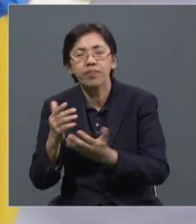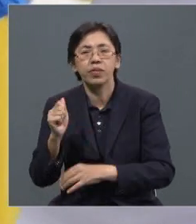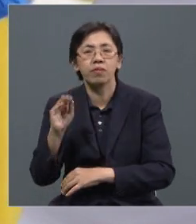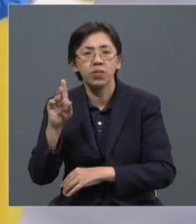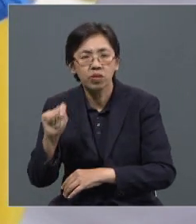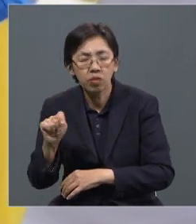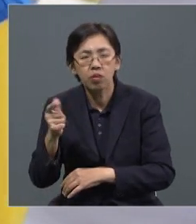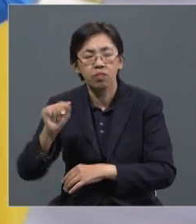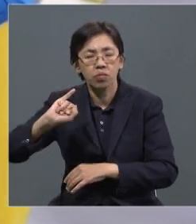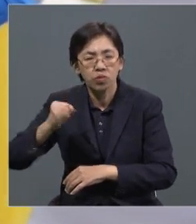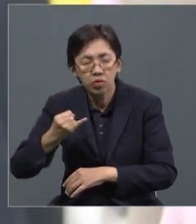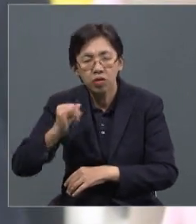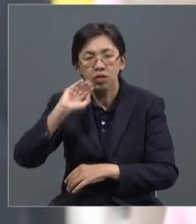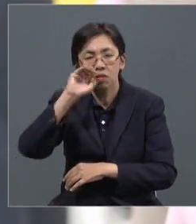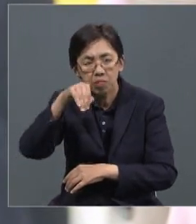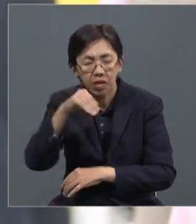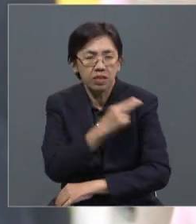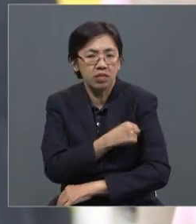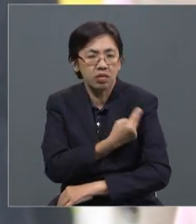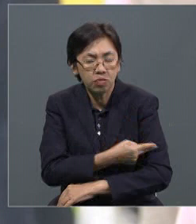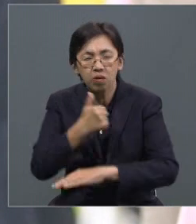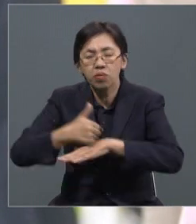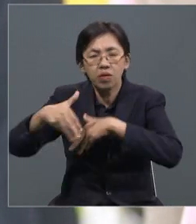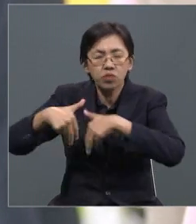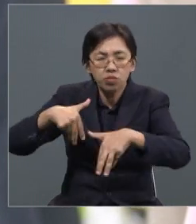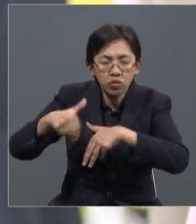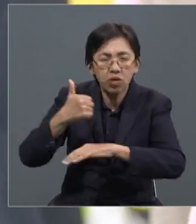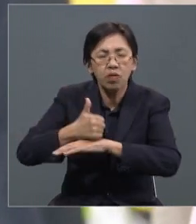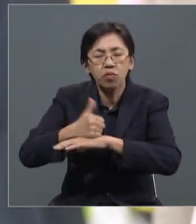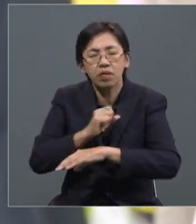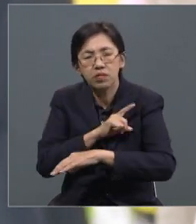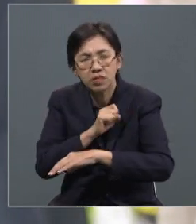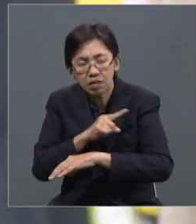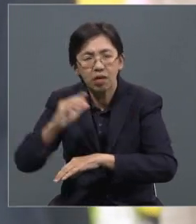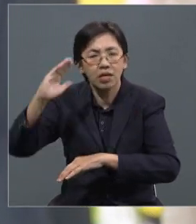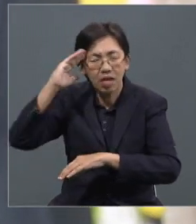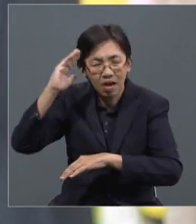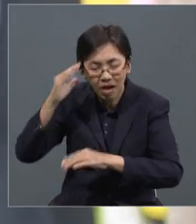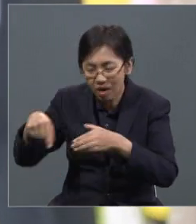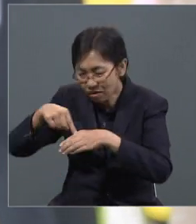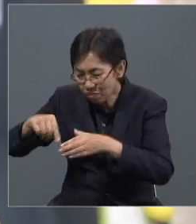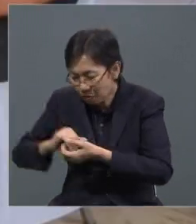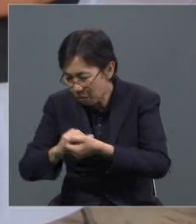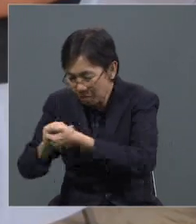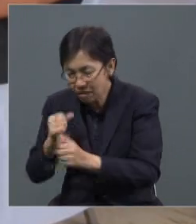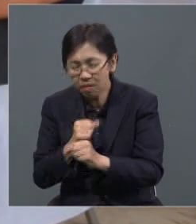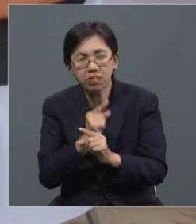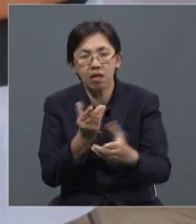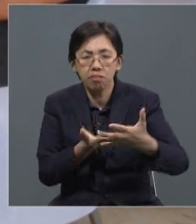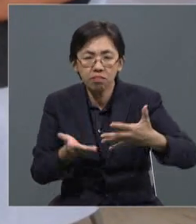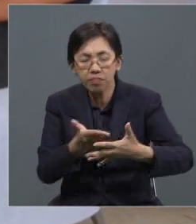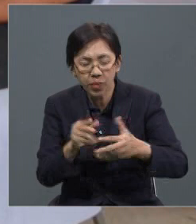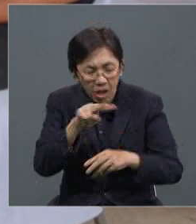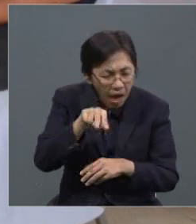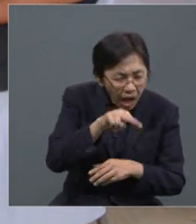องส่วนท้องถิ่นสาธารณสุขผู้นำท้องถิ่นผู้นำทางศาสนาทหารดำเนินการอย่างเป็นขั้นตอนร่วมกันค้น